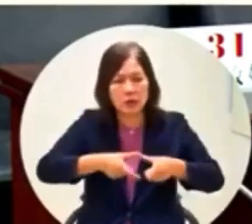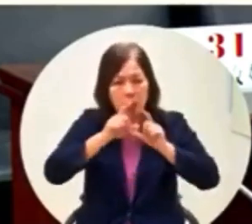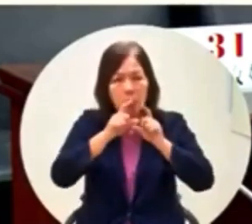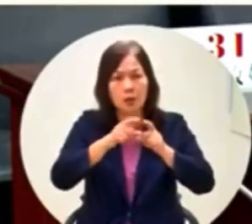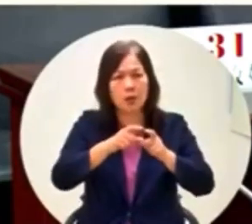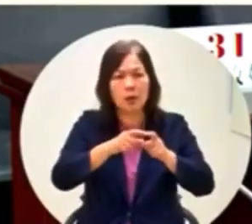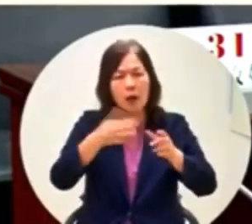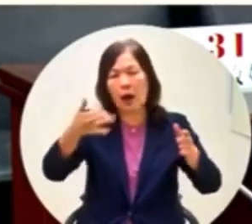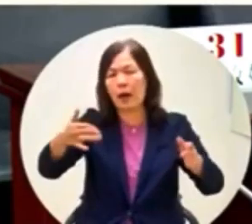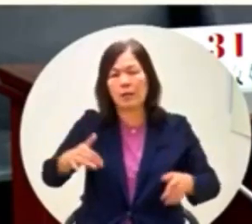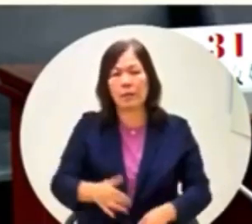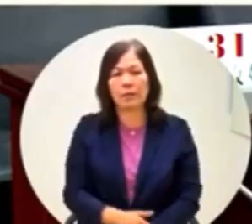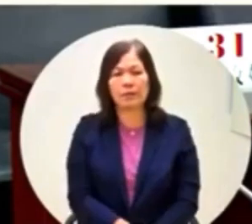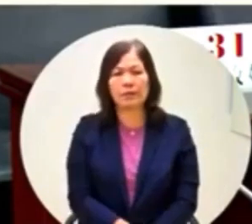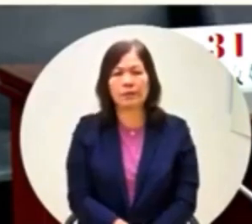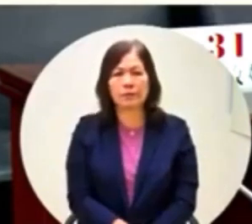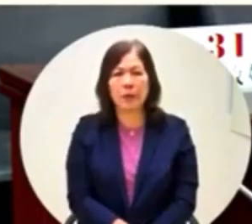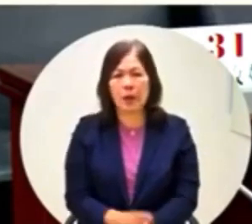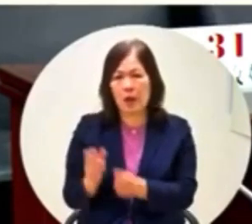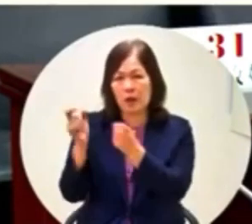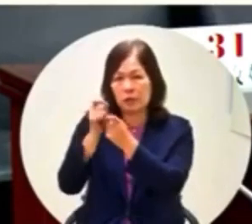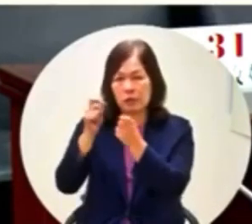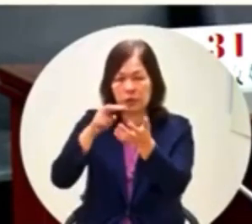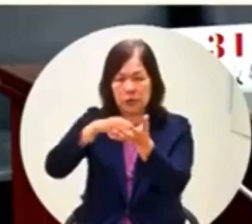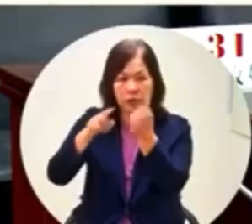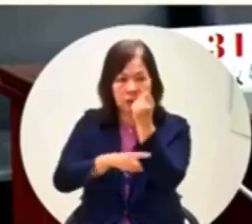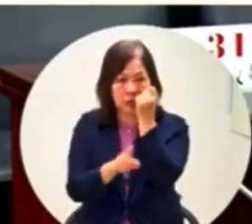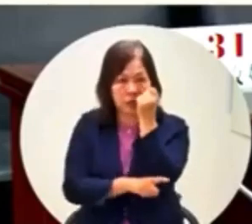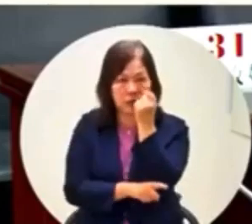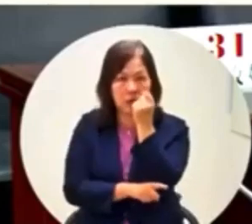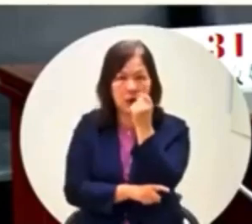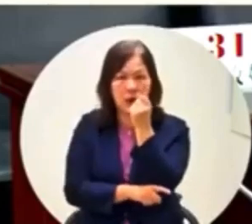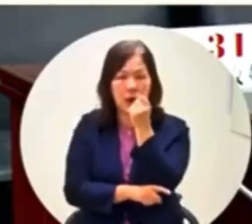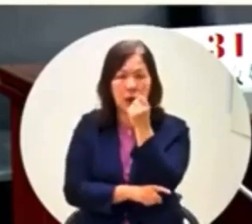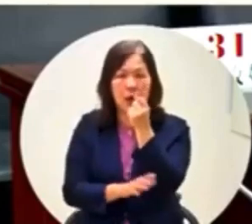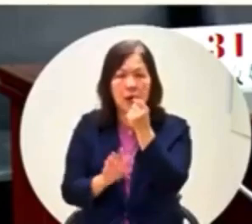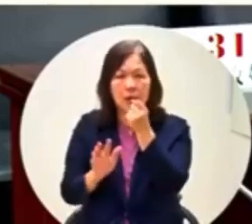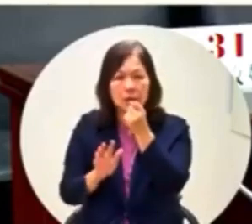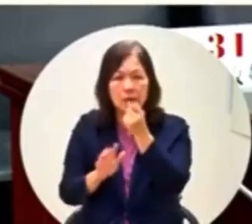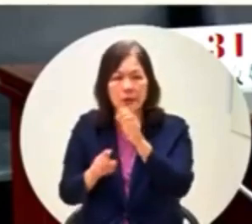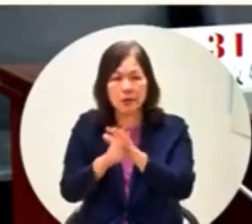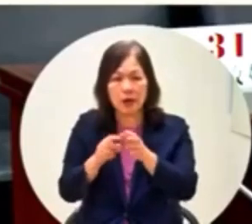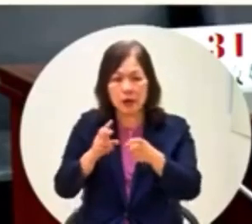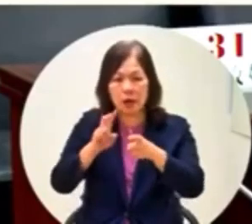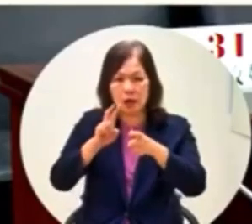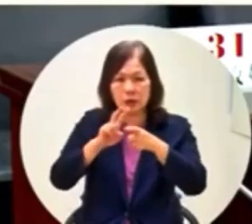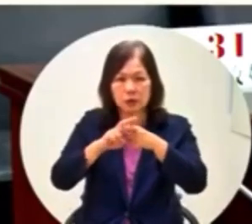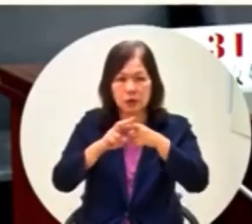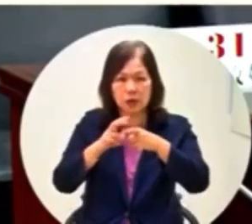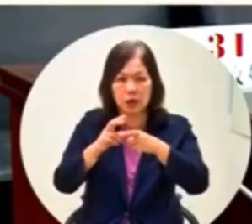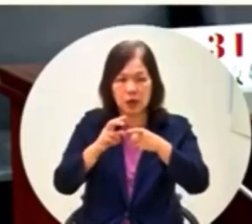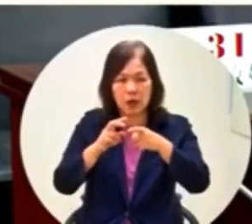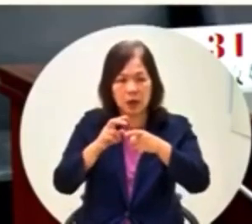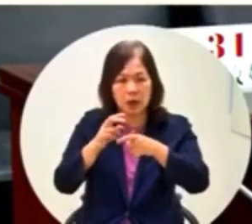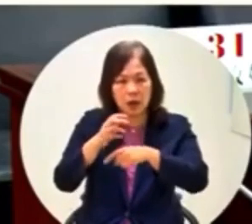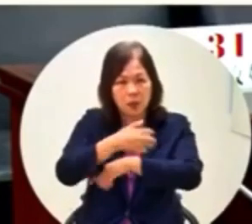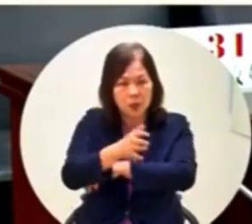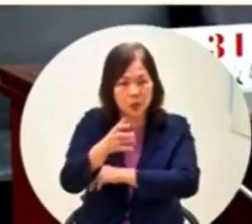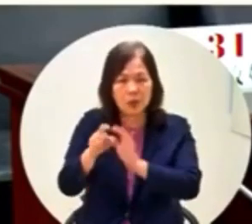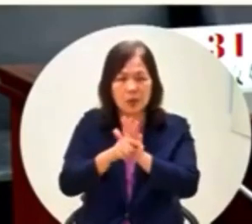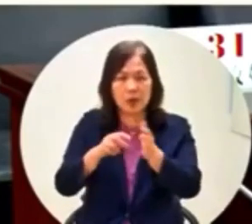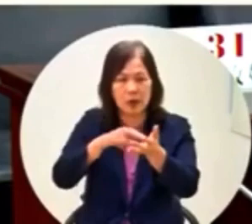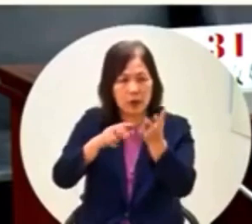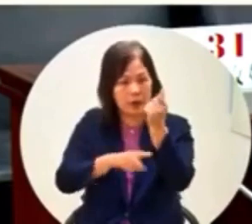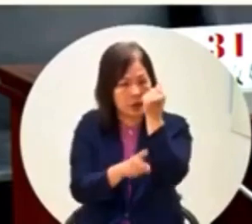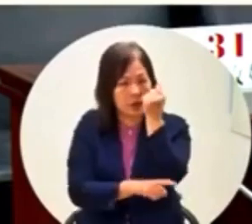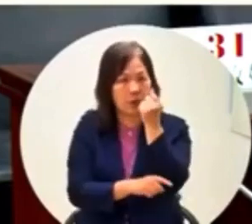复。那最近立法院庄瑞雄立委庄瑞雄他也在立法院有